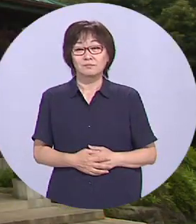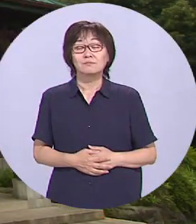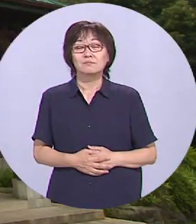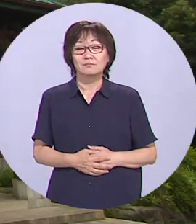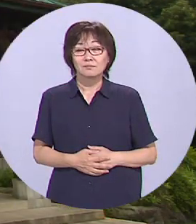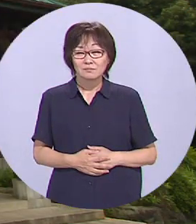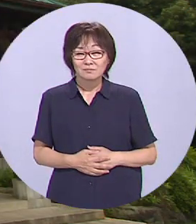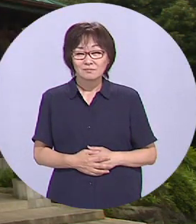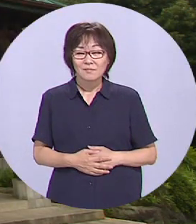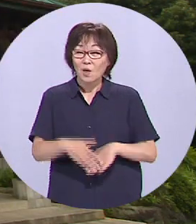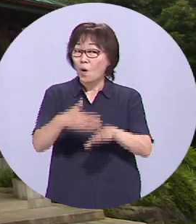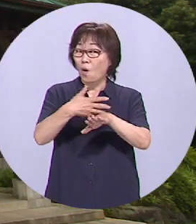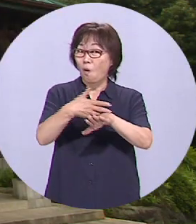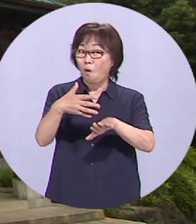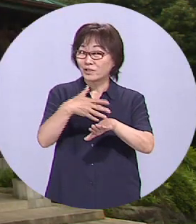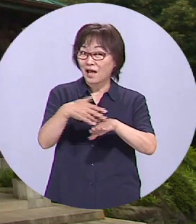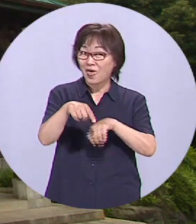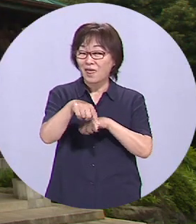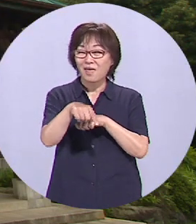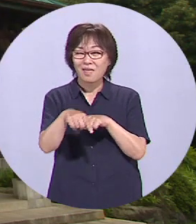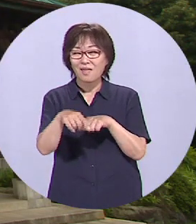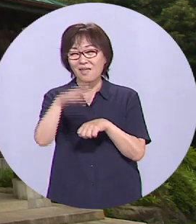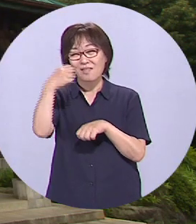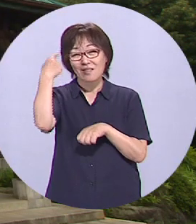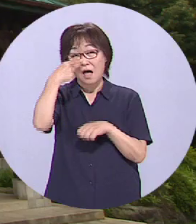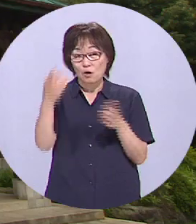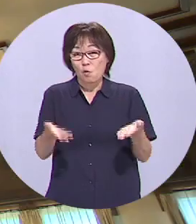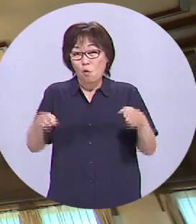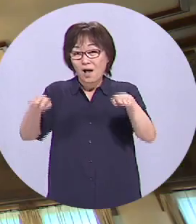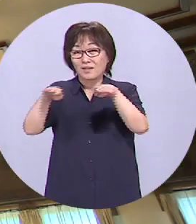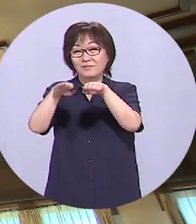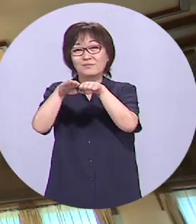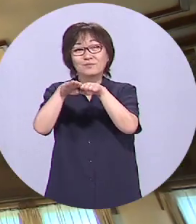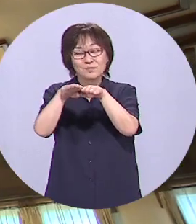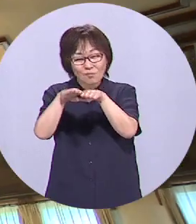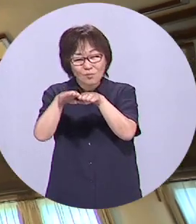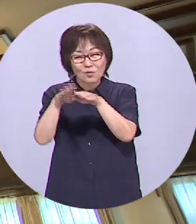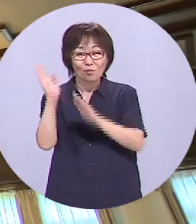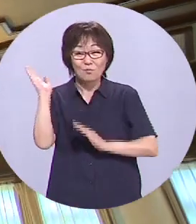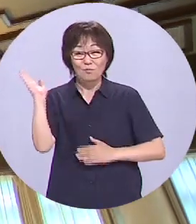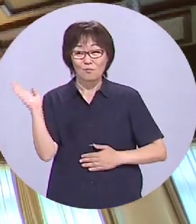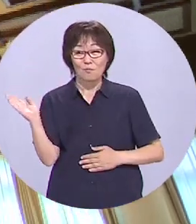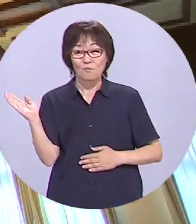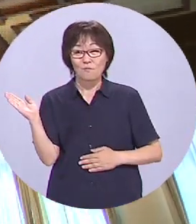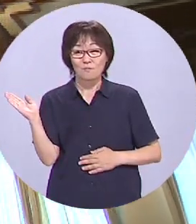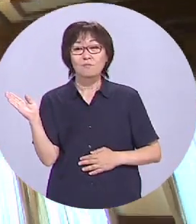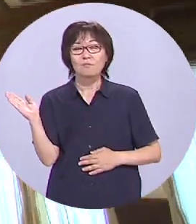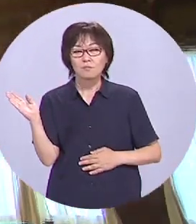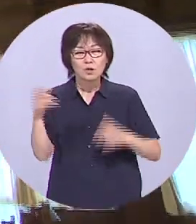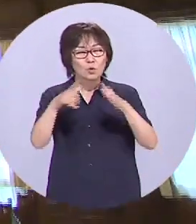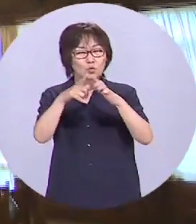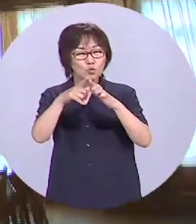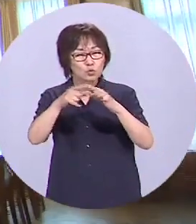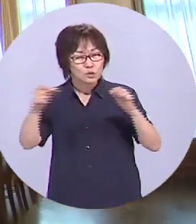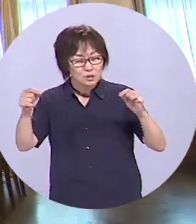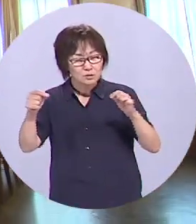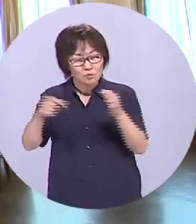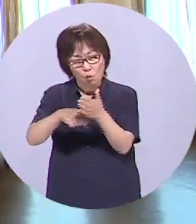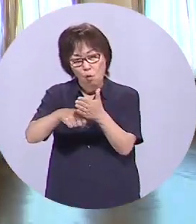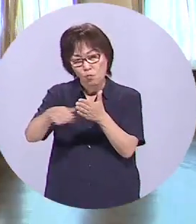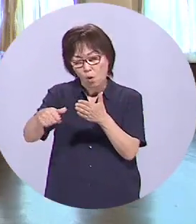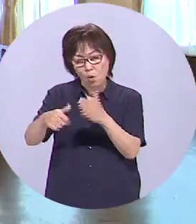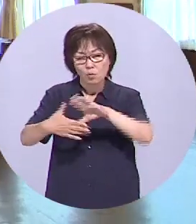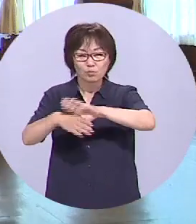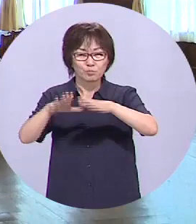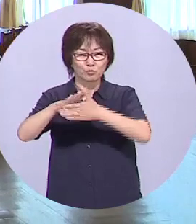またおしゃれな洋館として注目が高まっている旧石川組製紙製洋館、国の登録有形文化財に指